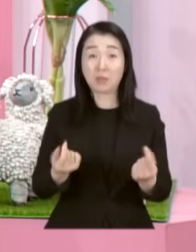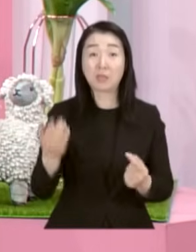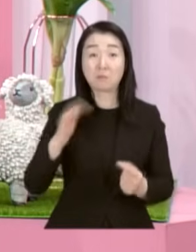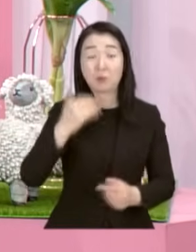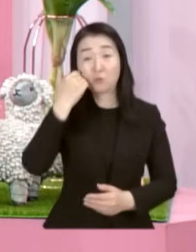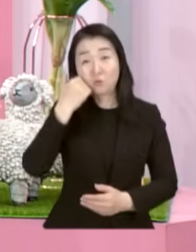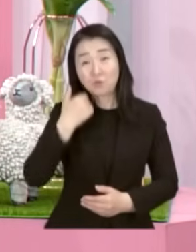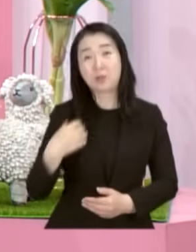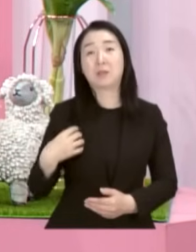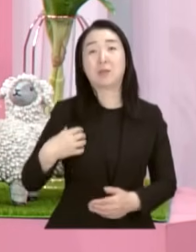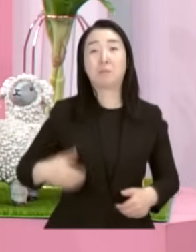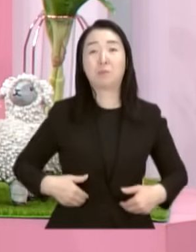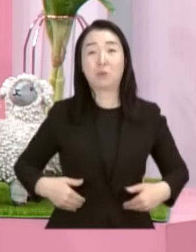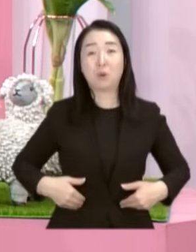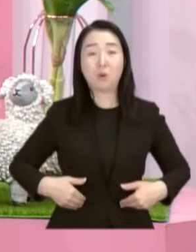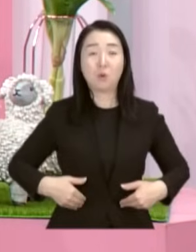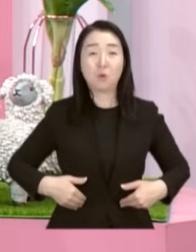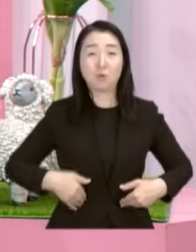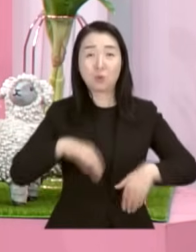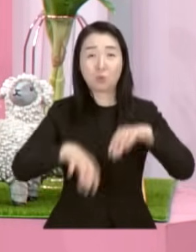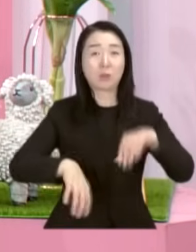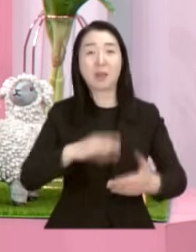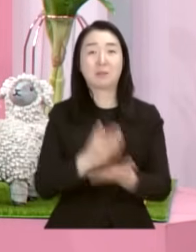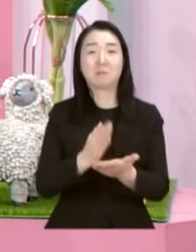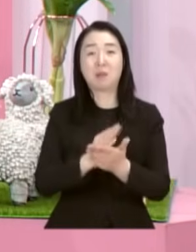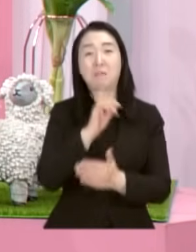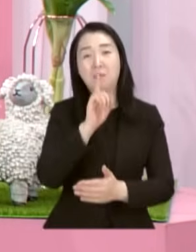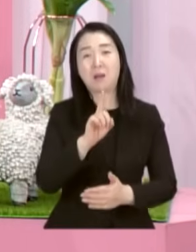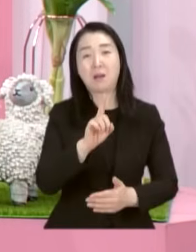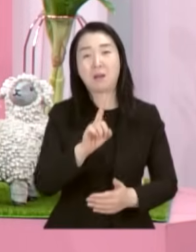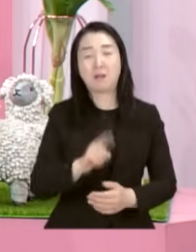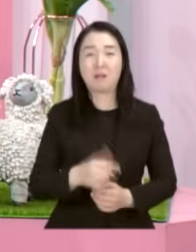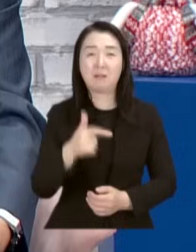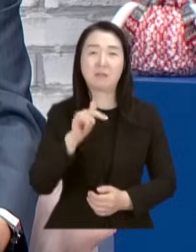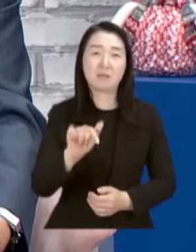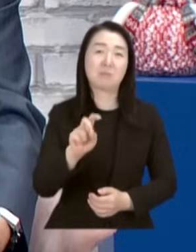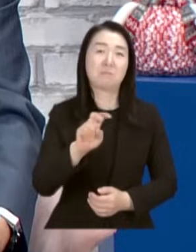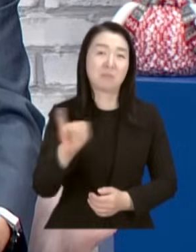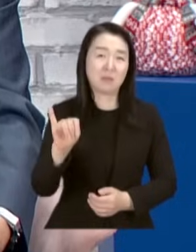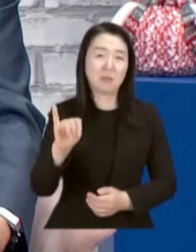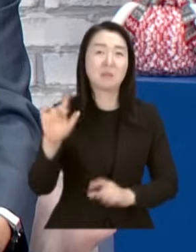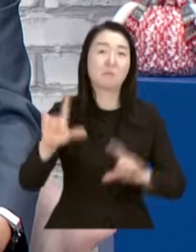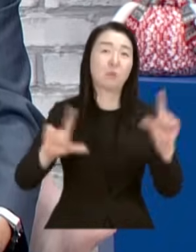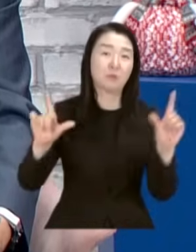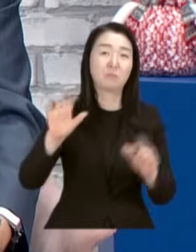일이지만 누군가는 해야 될 일이지만 우리 동네에서는 하지 마라. 이 님비 현상이